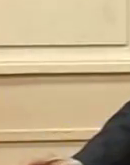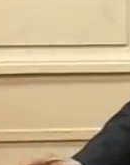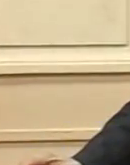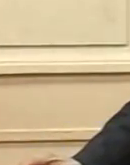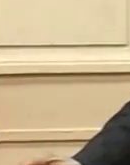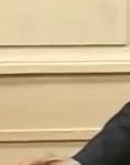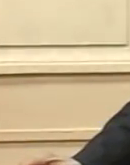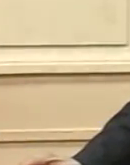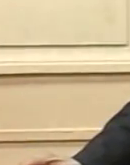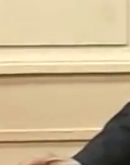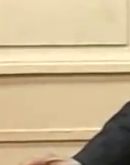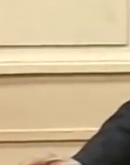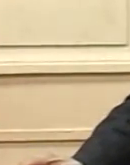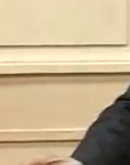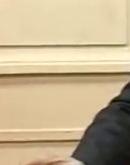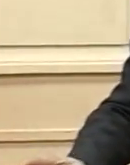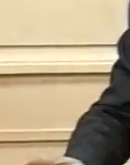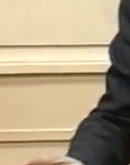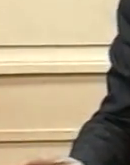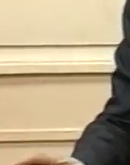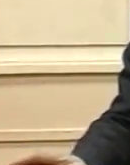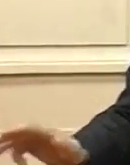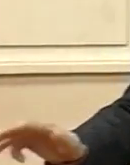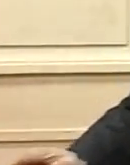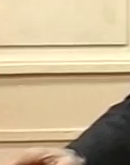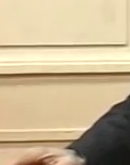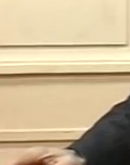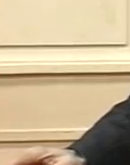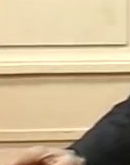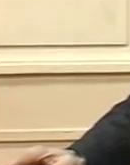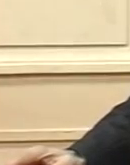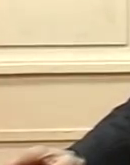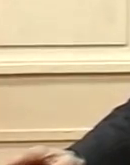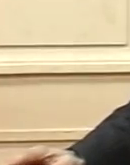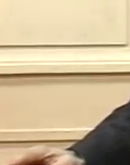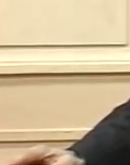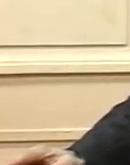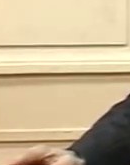заплановані певні кошти і на фонд розвитку.